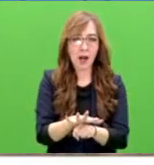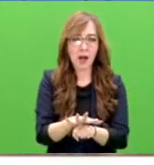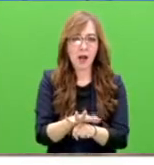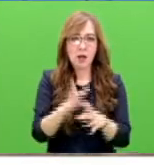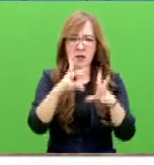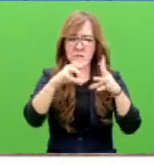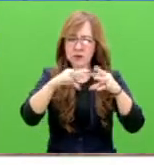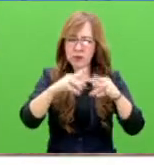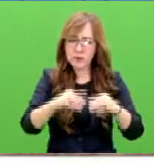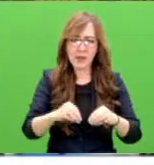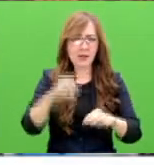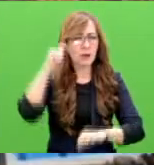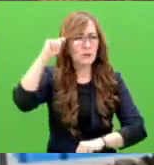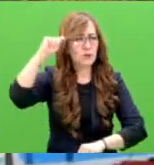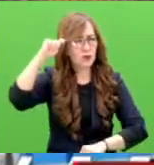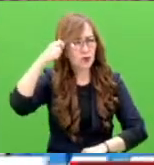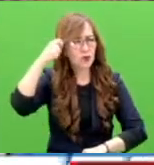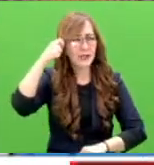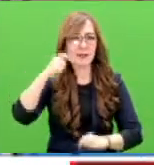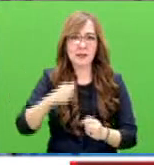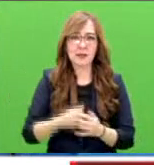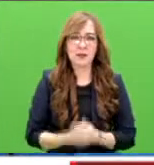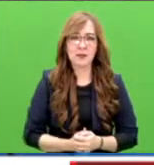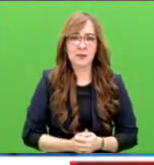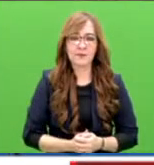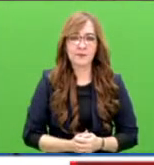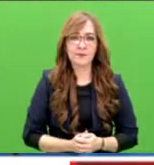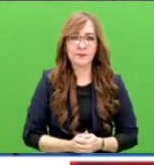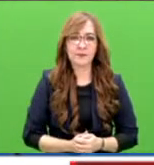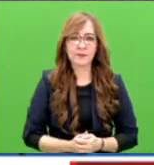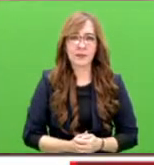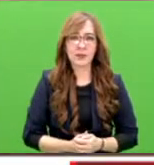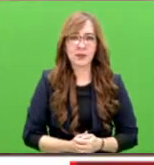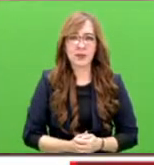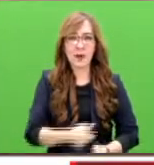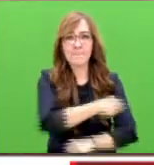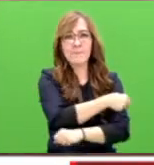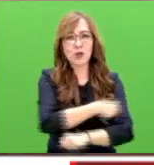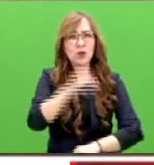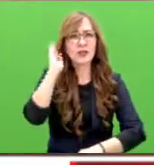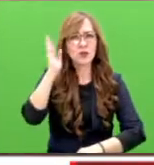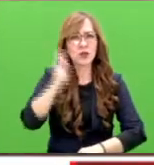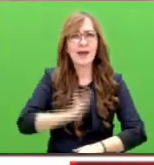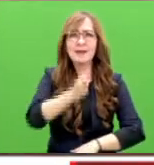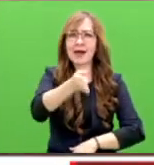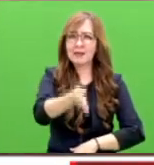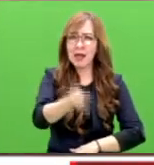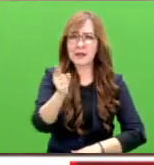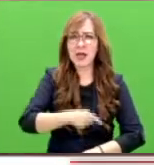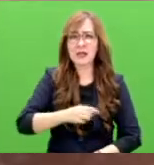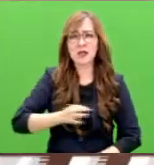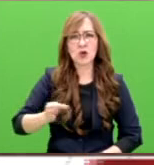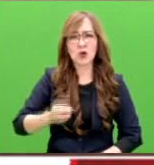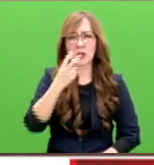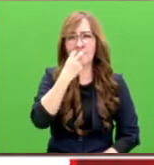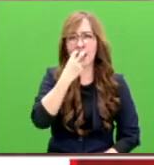cukup susah atau sulit dari upaya pemadam dari kebakaran yang telah menerjunkan beberapa dari Kota Bandung maupun dari Kabupaten